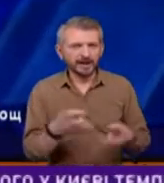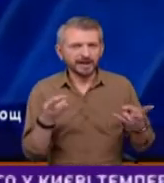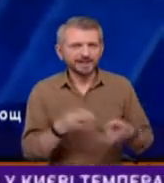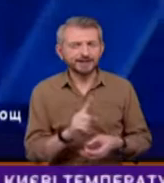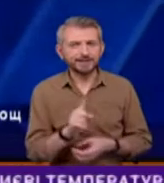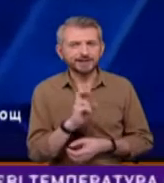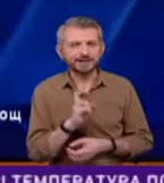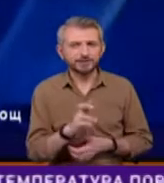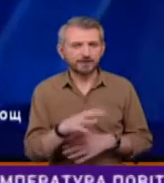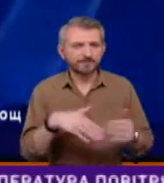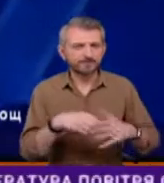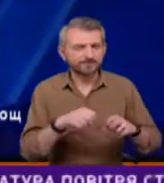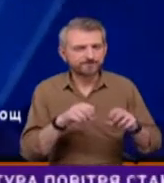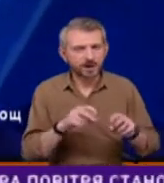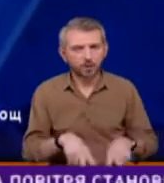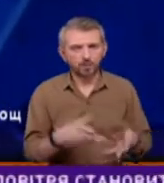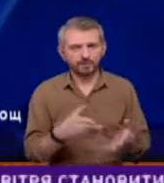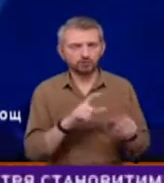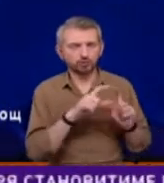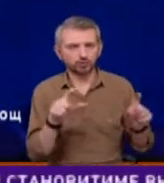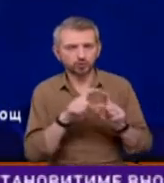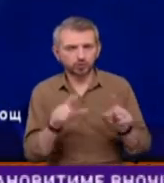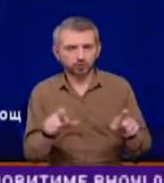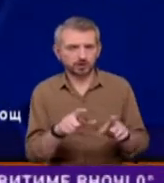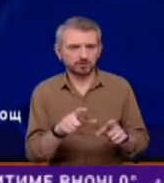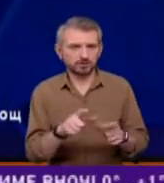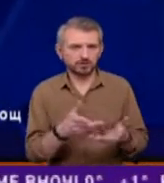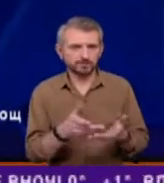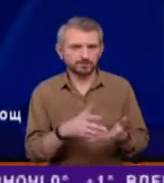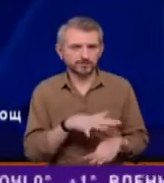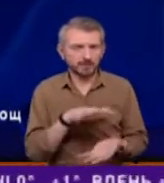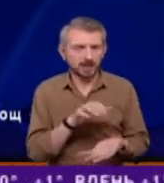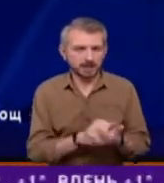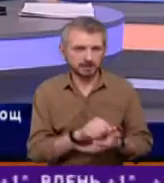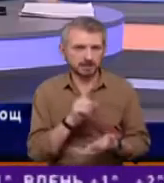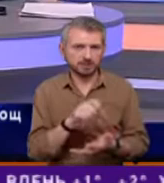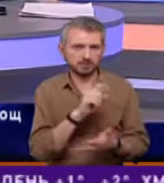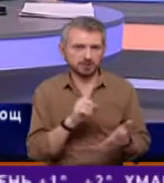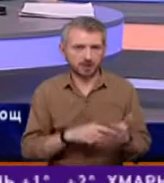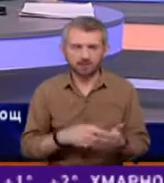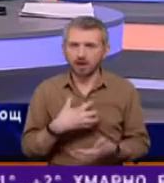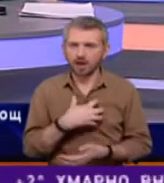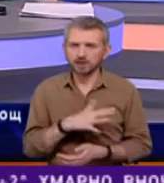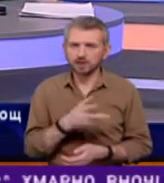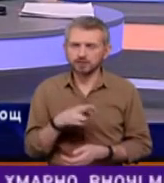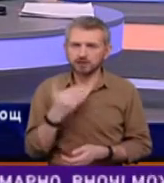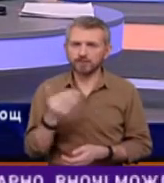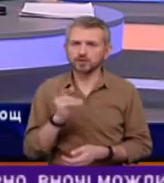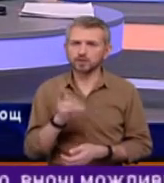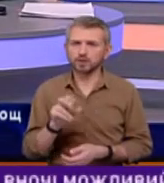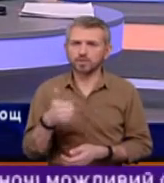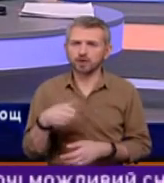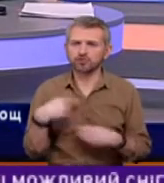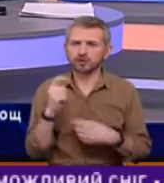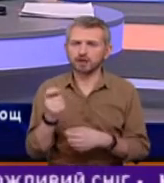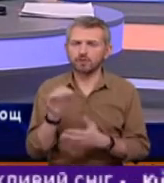щоб фахові структури правоохоронні зайнялися цим питанням. А не важливо для вас, хто перший дав